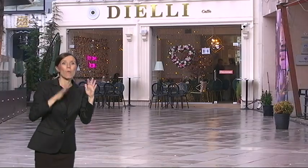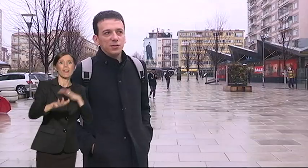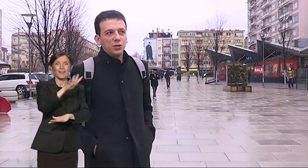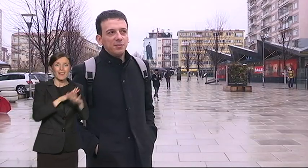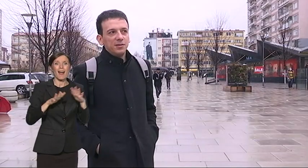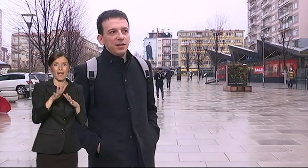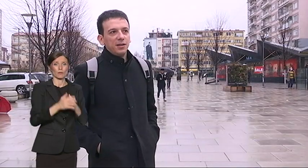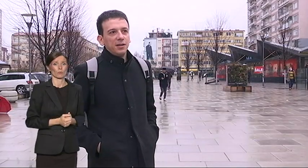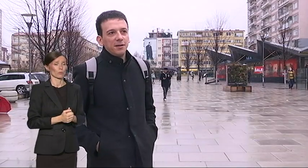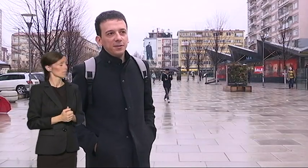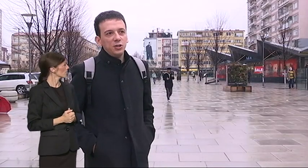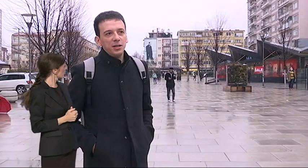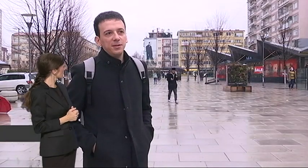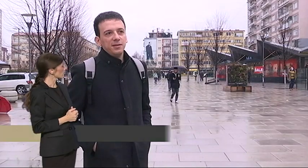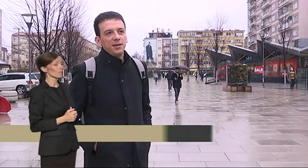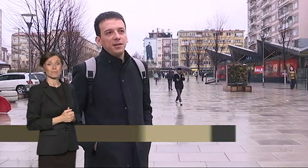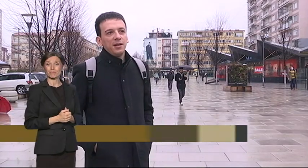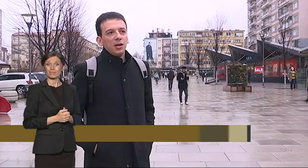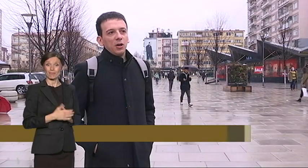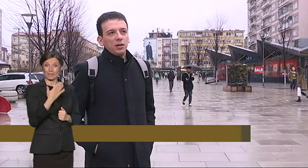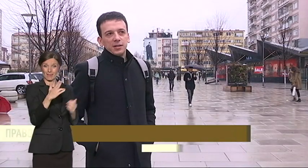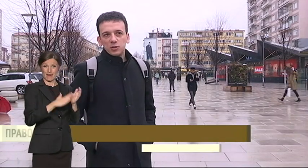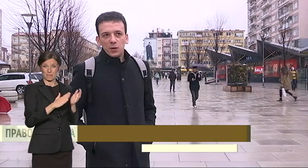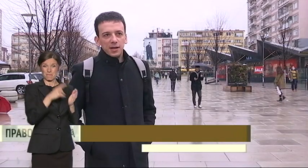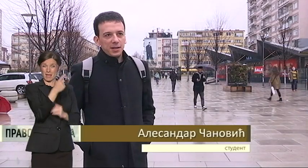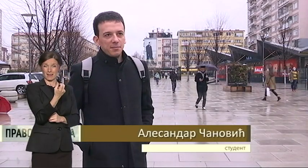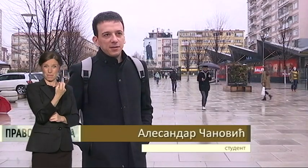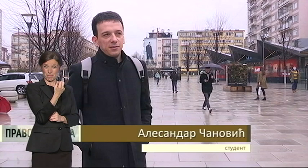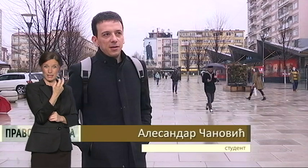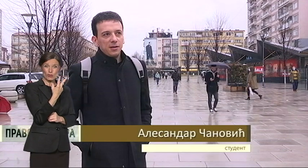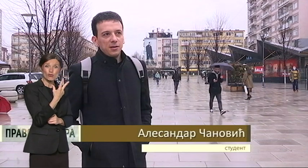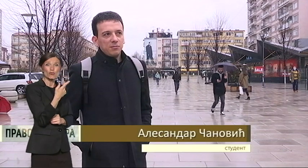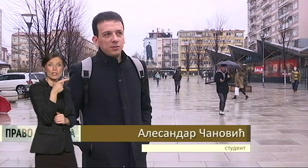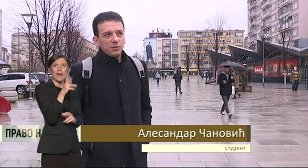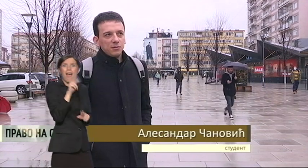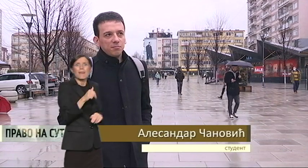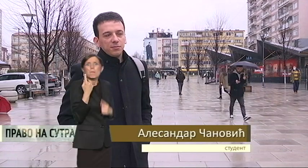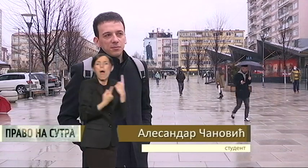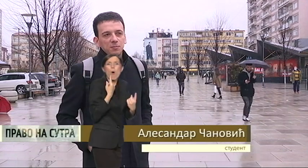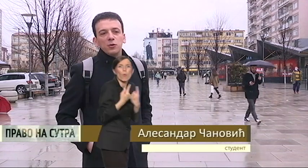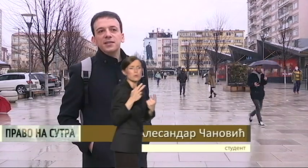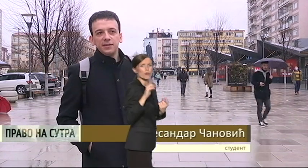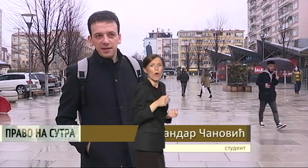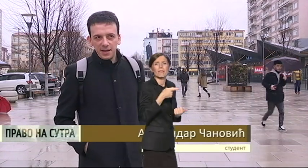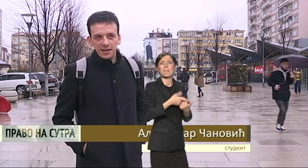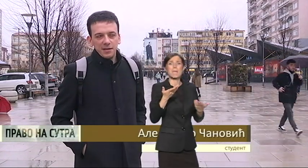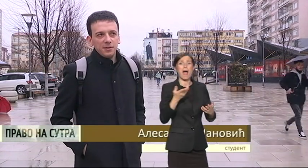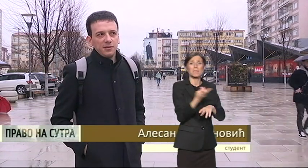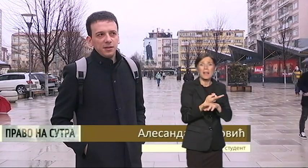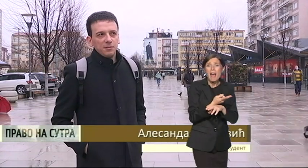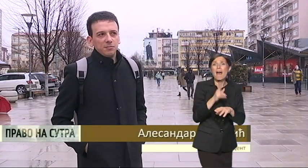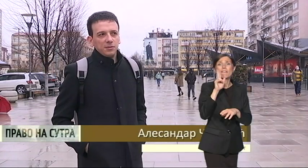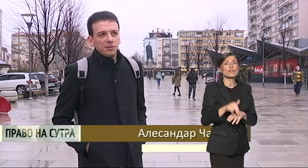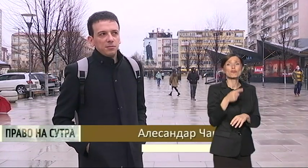jako mogućnost, imate kafiće, imate restorane, imate sportske terene,